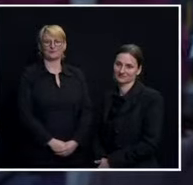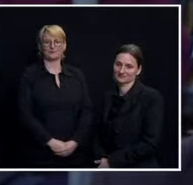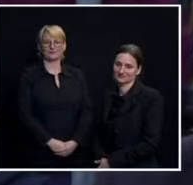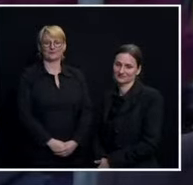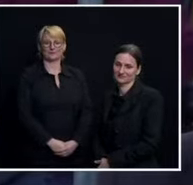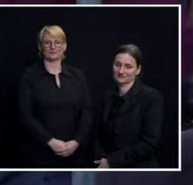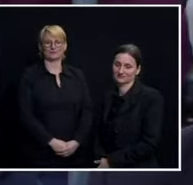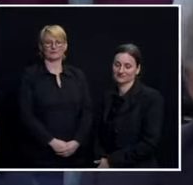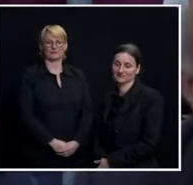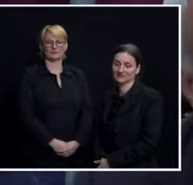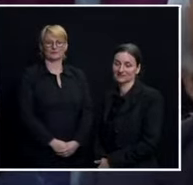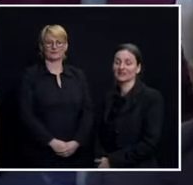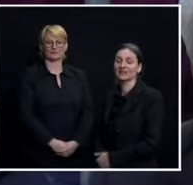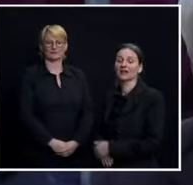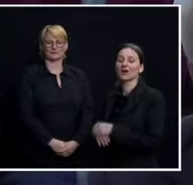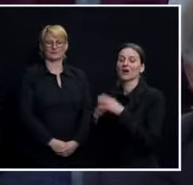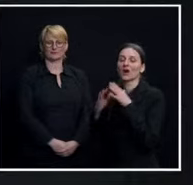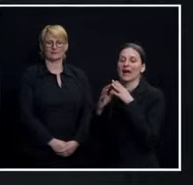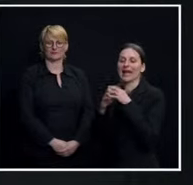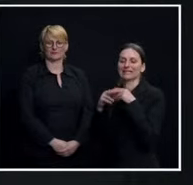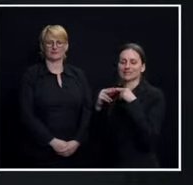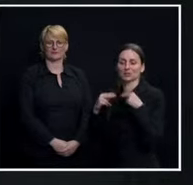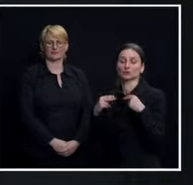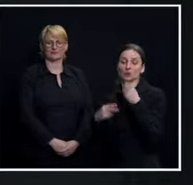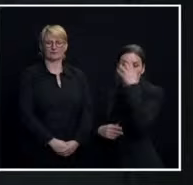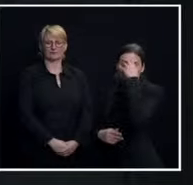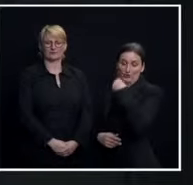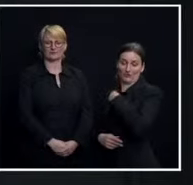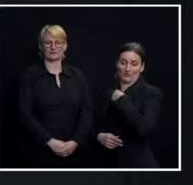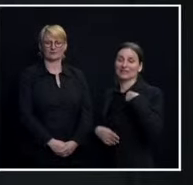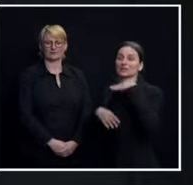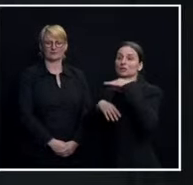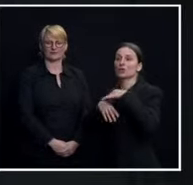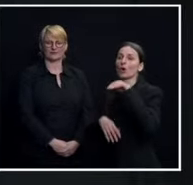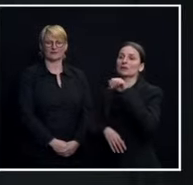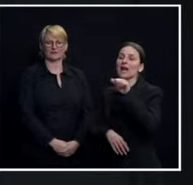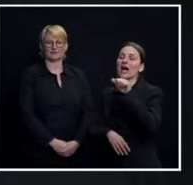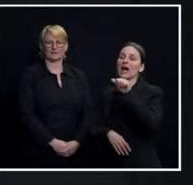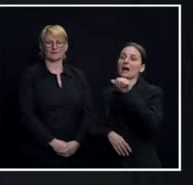Von der Erzdiözese München und Freising begrüßen wir Dr. Armin Wauters.